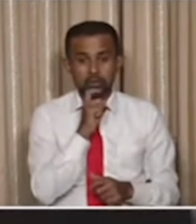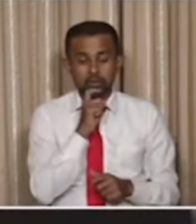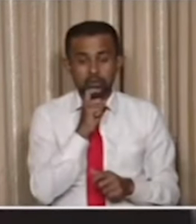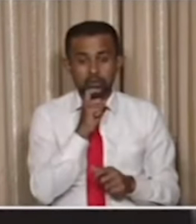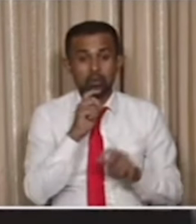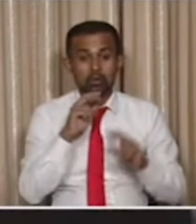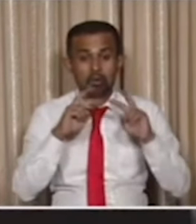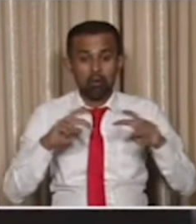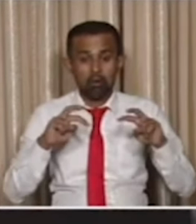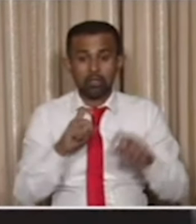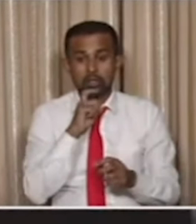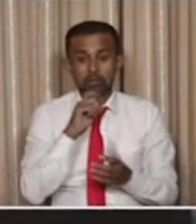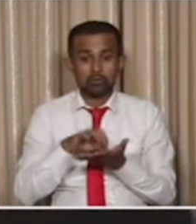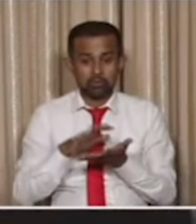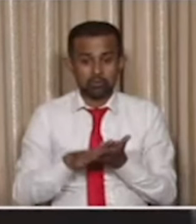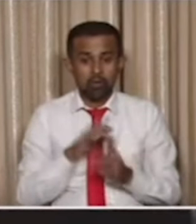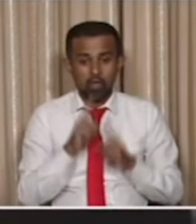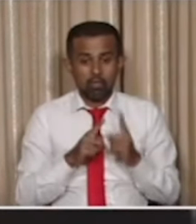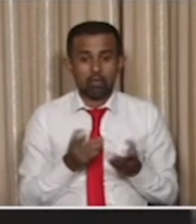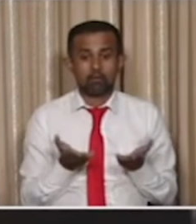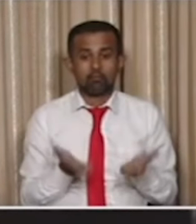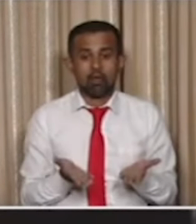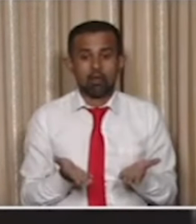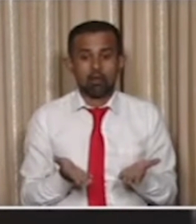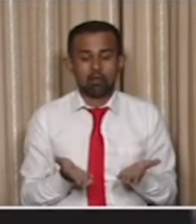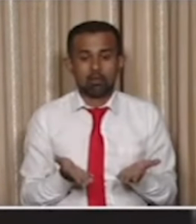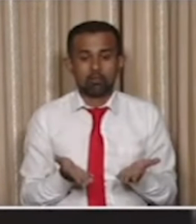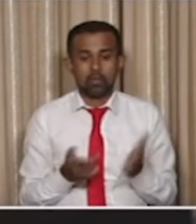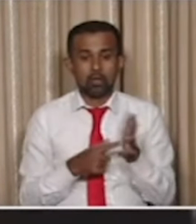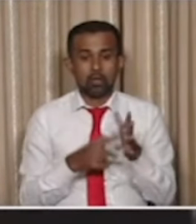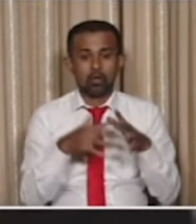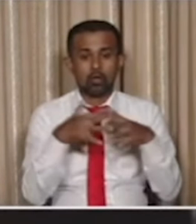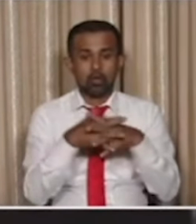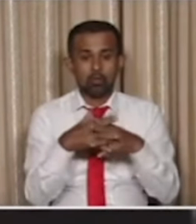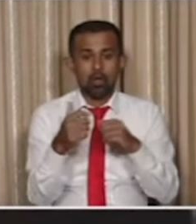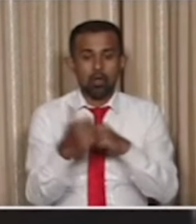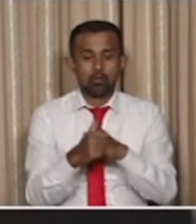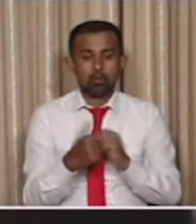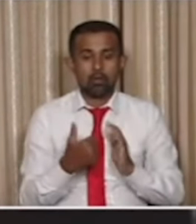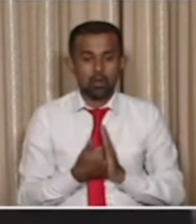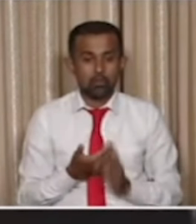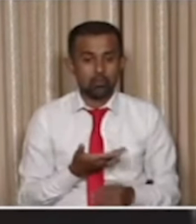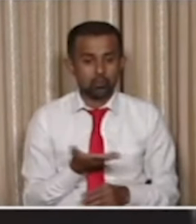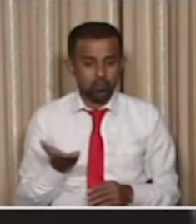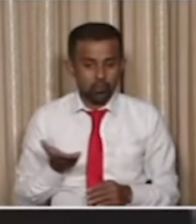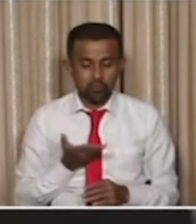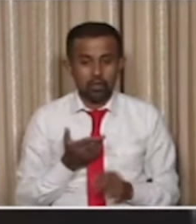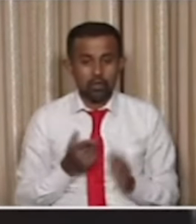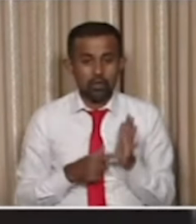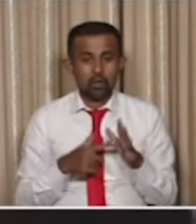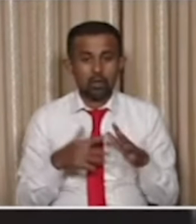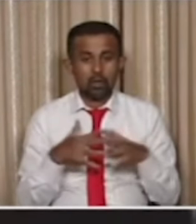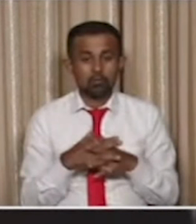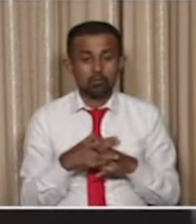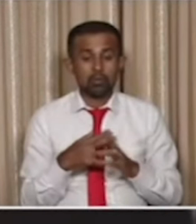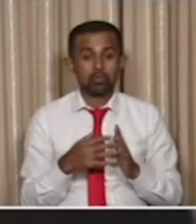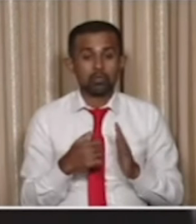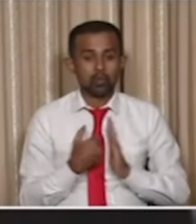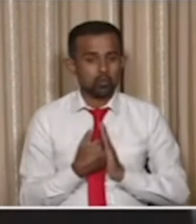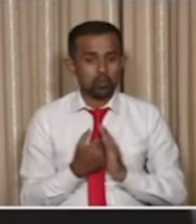විනිශ්චයට භාජනය වන නඩු තීන්දුව ගැන කතා කරනවා. මේ නීති හදන ගරු සභාව රටේ නීතියට ගරු කරන්නේ